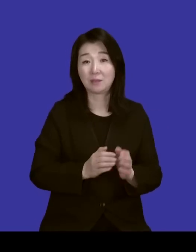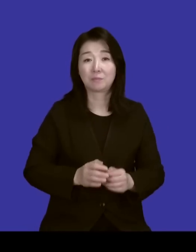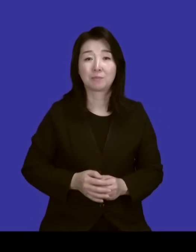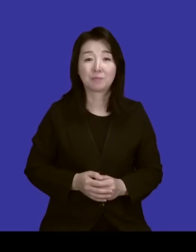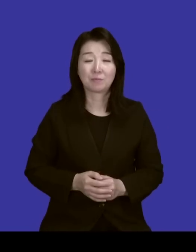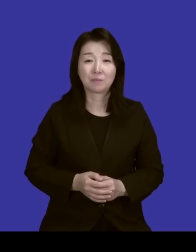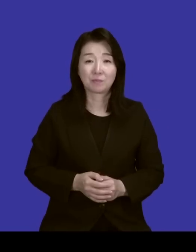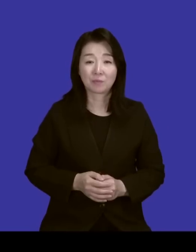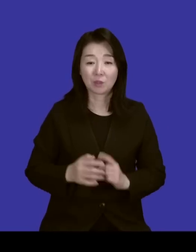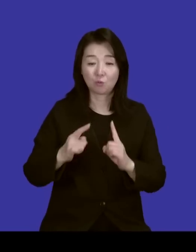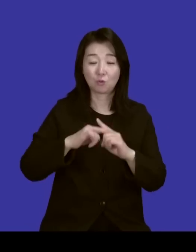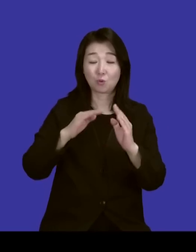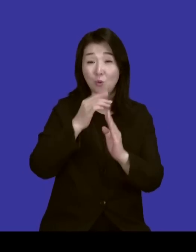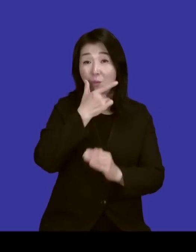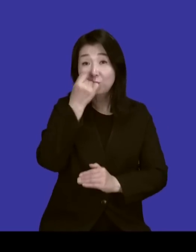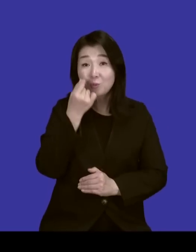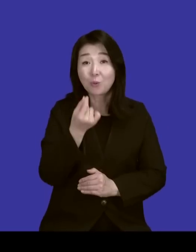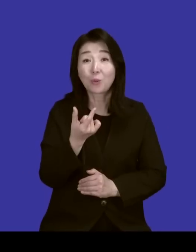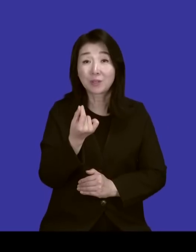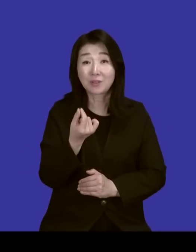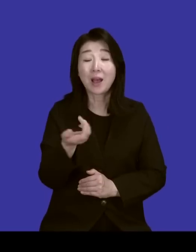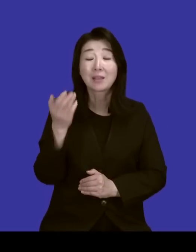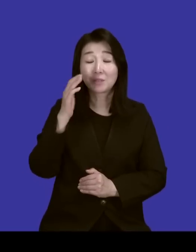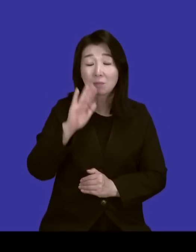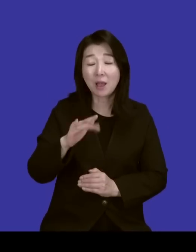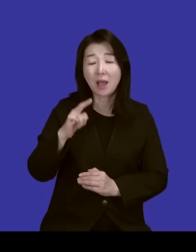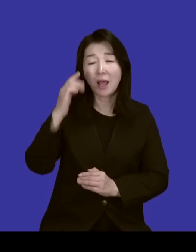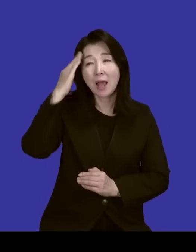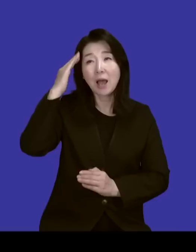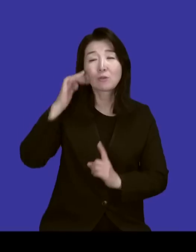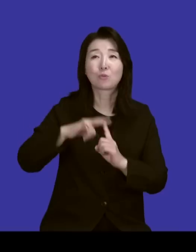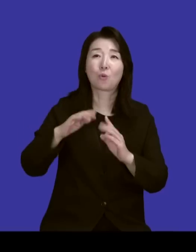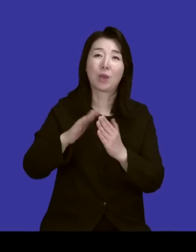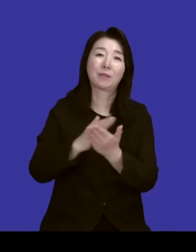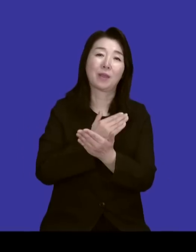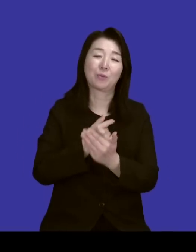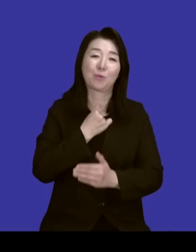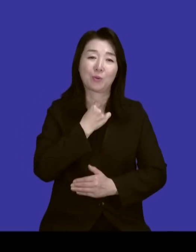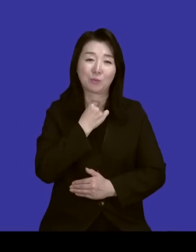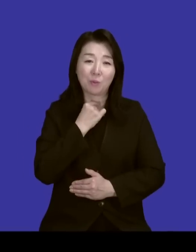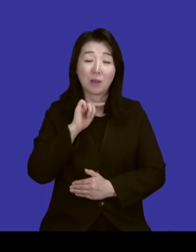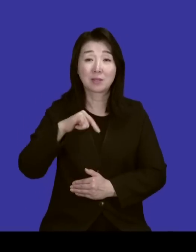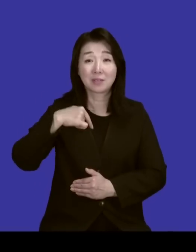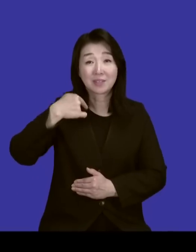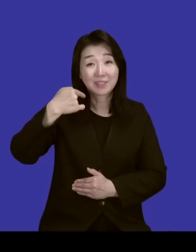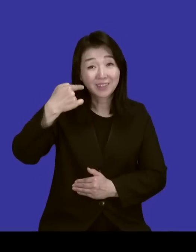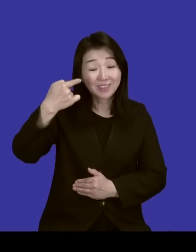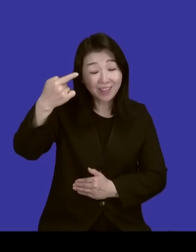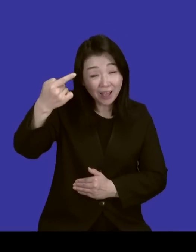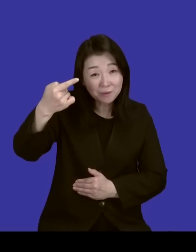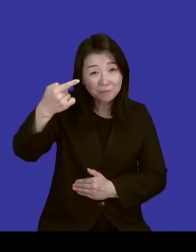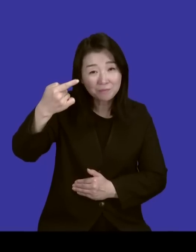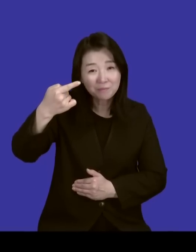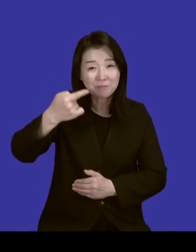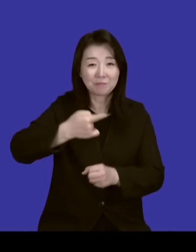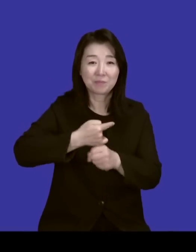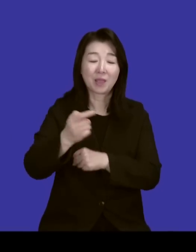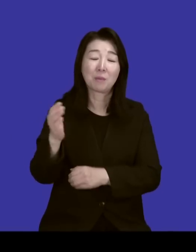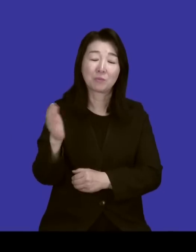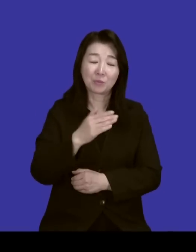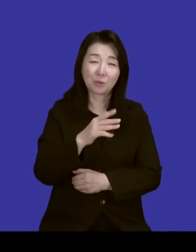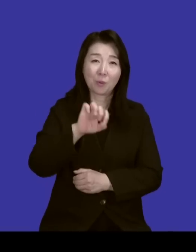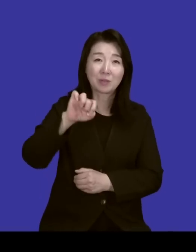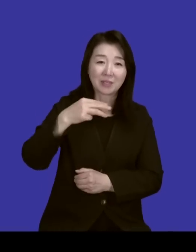우리 교회가 하고 있는 모습을 한국 교회와 나누고 싶다. 그래서 그 다음에부터 소위 셀